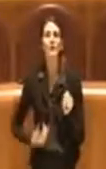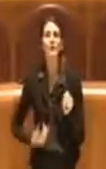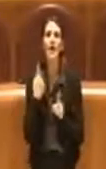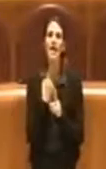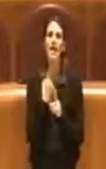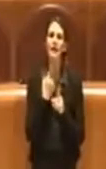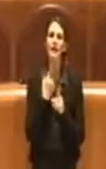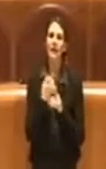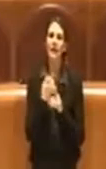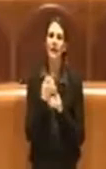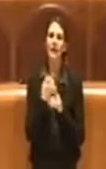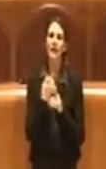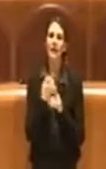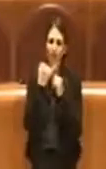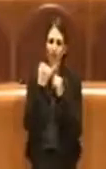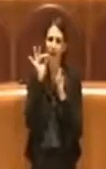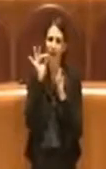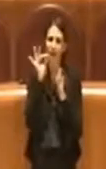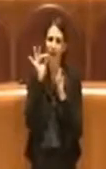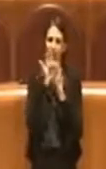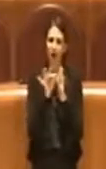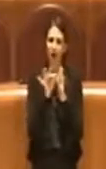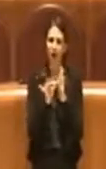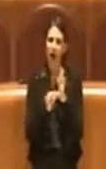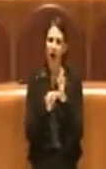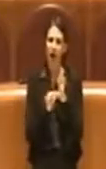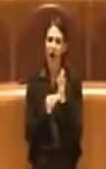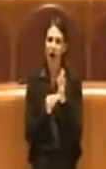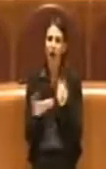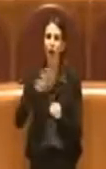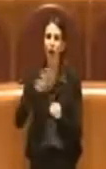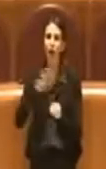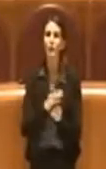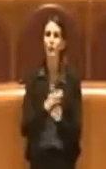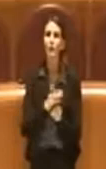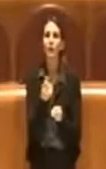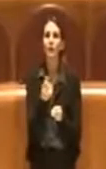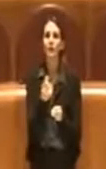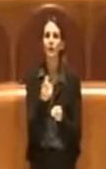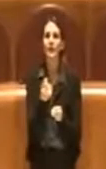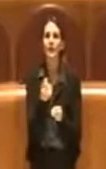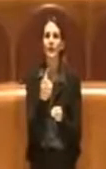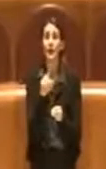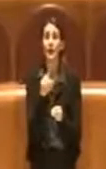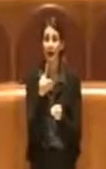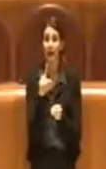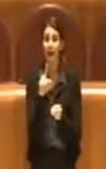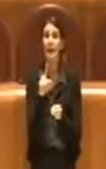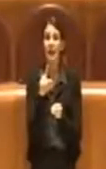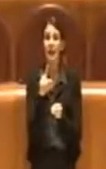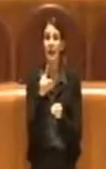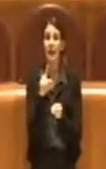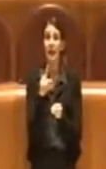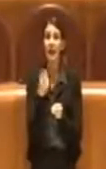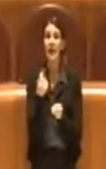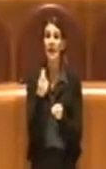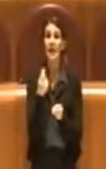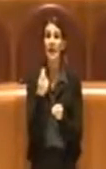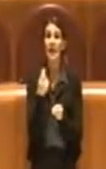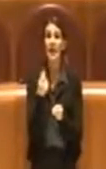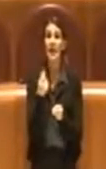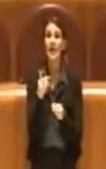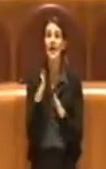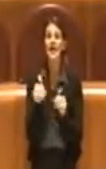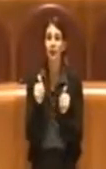coperture finanziarie necessarie per compensare questa esenzione prevista. Ecco, io dico cos'è questa